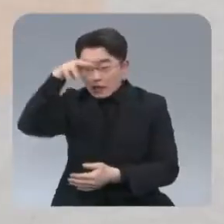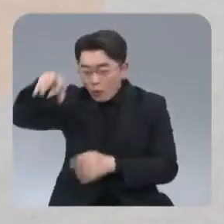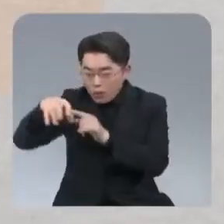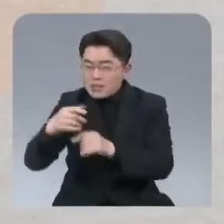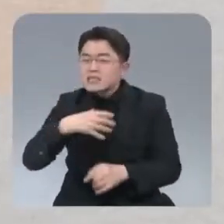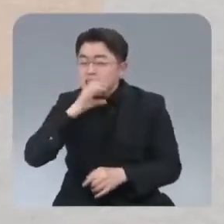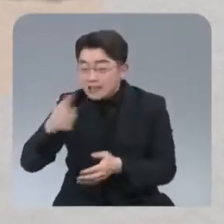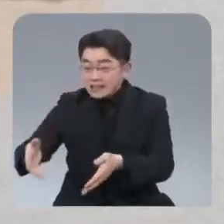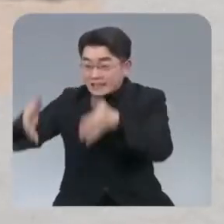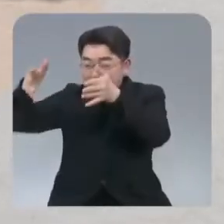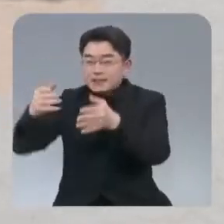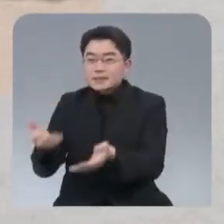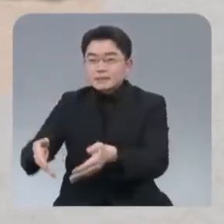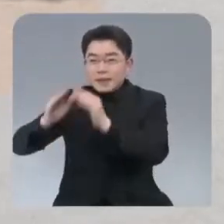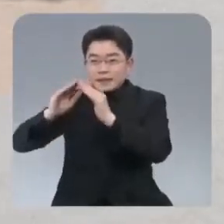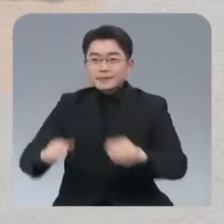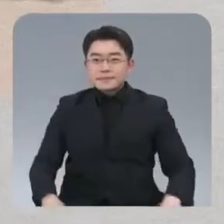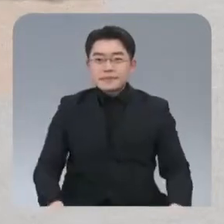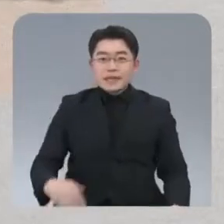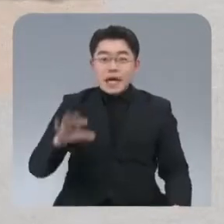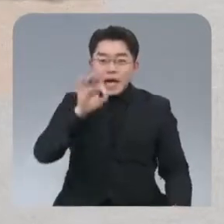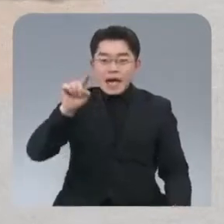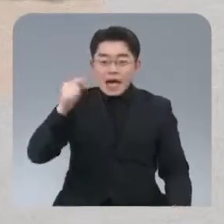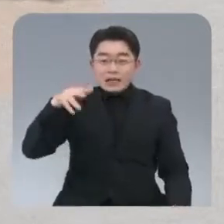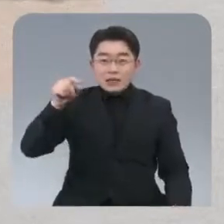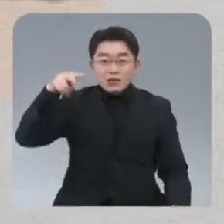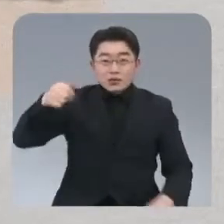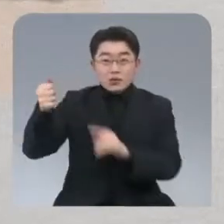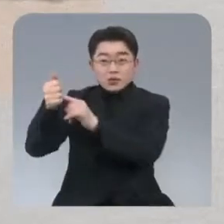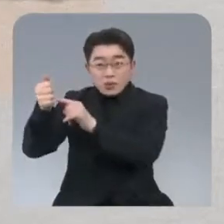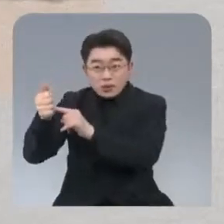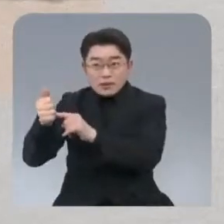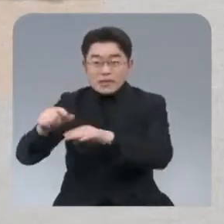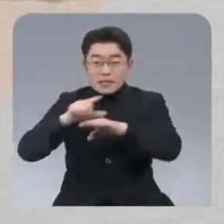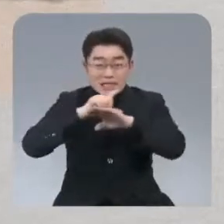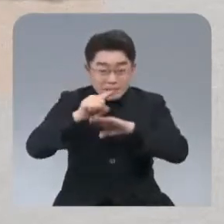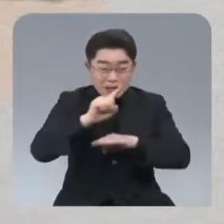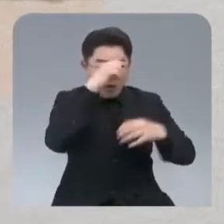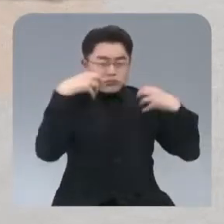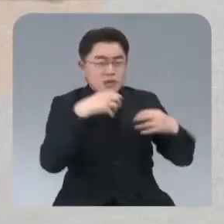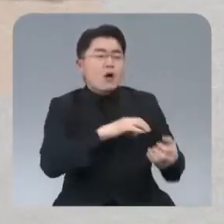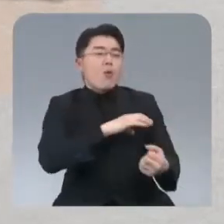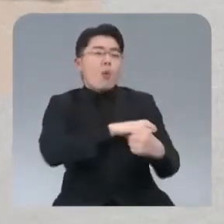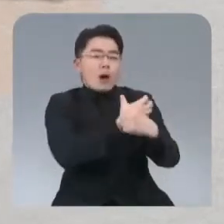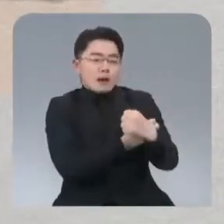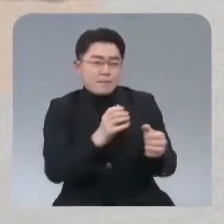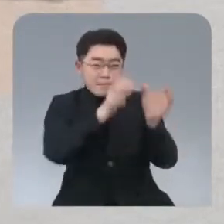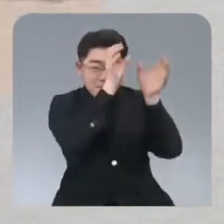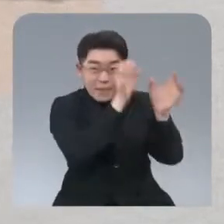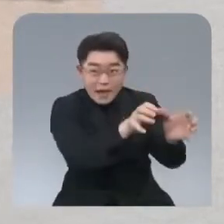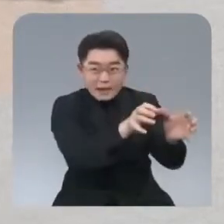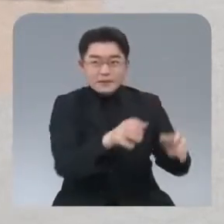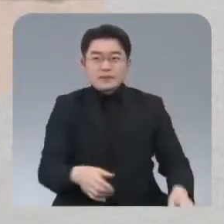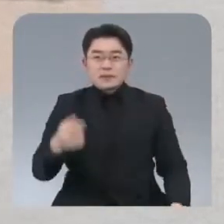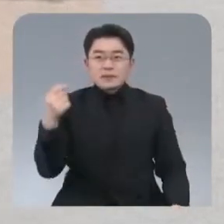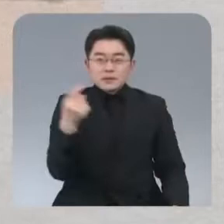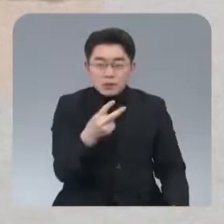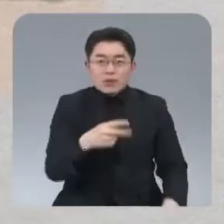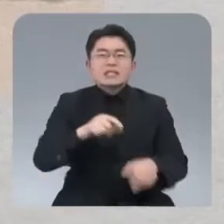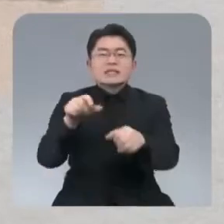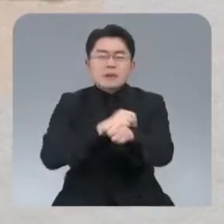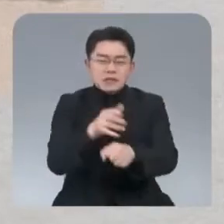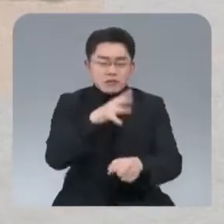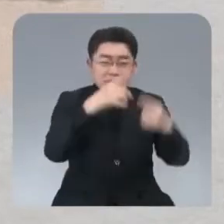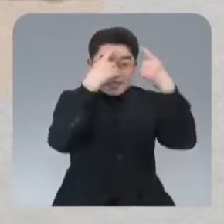국민의 당 안철수 보는 권한과 재정을 지방정부 회전하는 연방제 형 지방자치와 특성화 대학으로